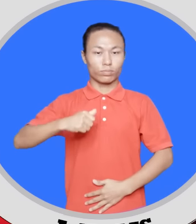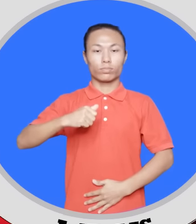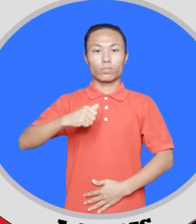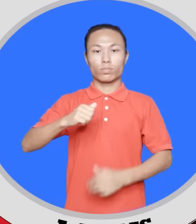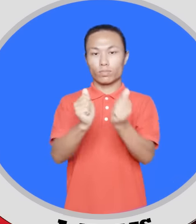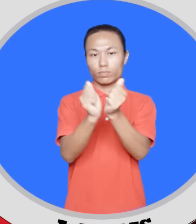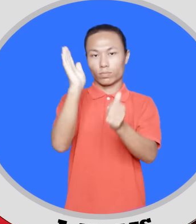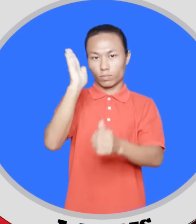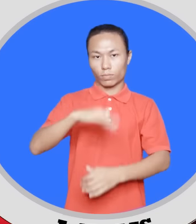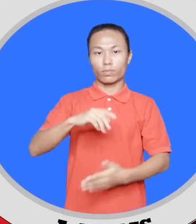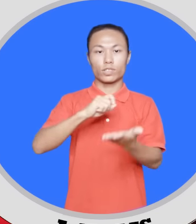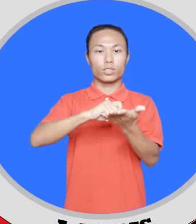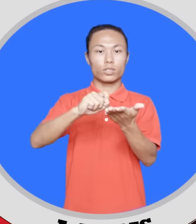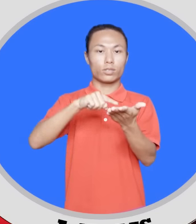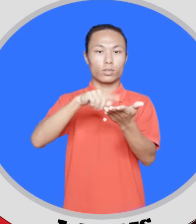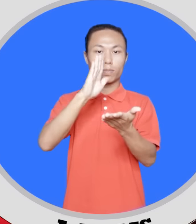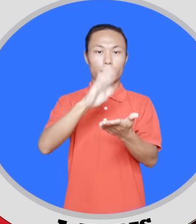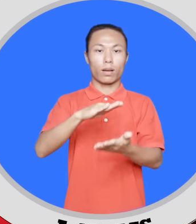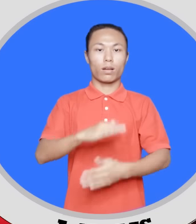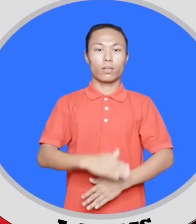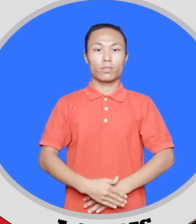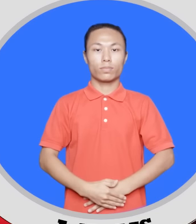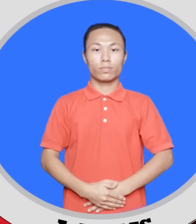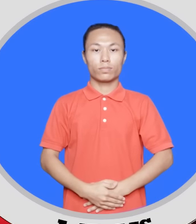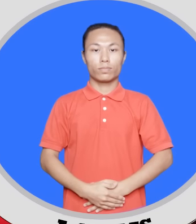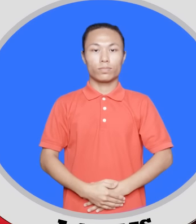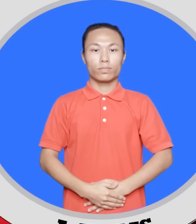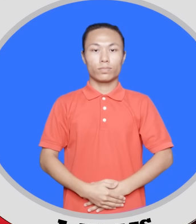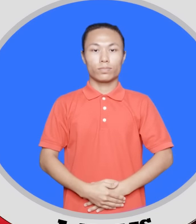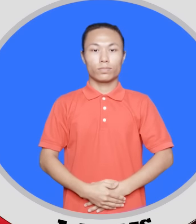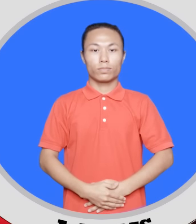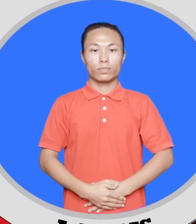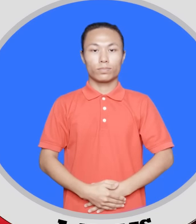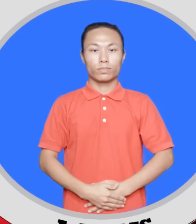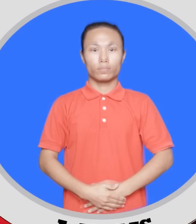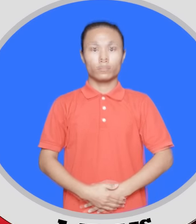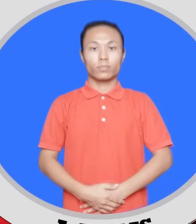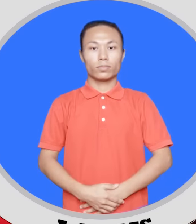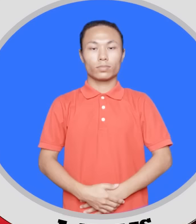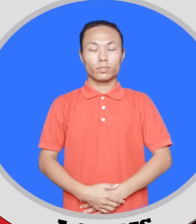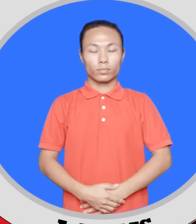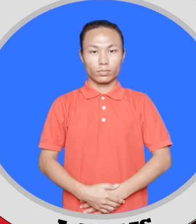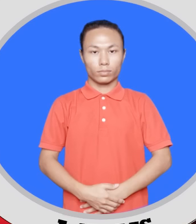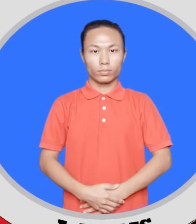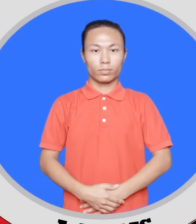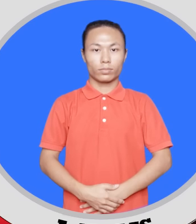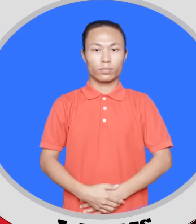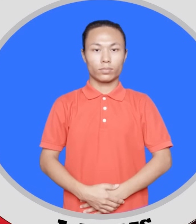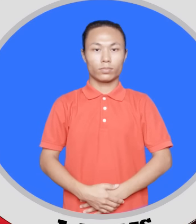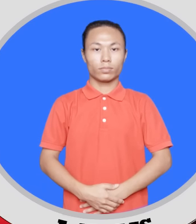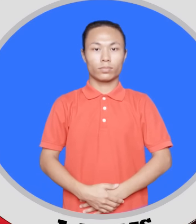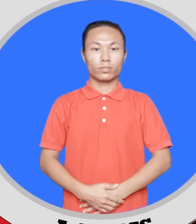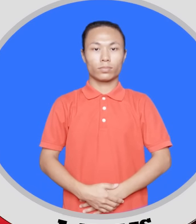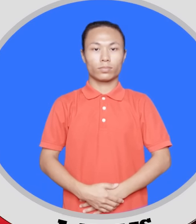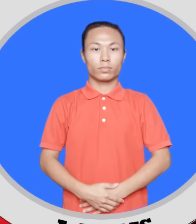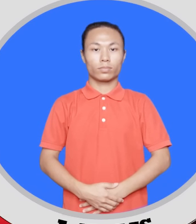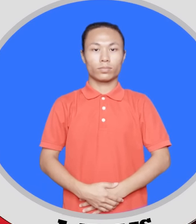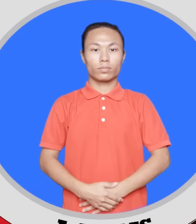င်းမြန်ဆောင်ရွက်သွားမယ်လို့ဖော်ပြထားပါတယ်။မြေဦးတော်လည်းရေးမှာကလေးငယ်တွေရဲ့အသက်ရှင်တန်ခွင့်လွတ်လပ်စွာပညာ